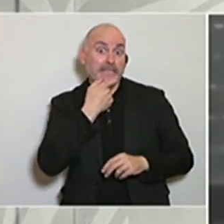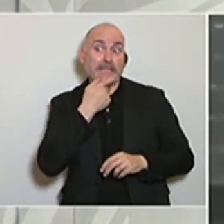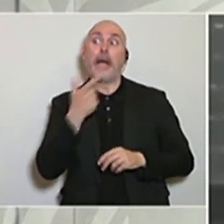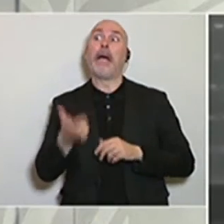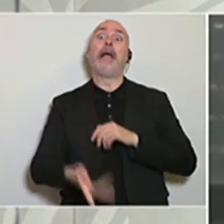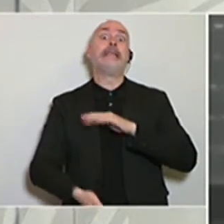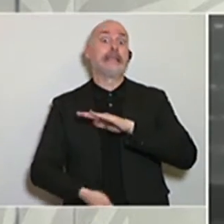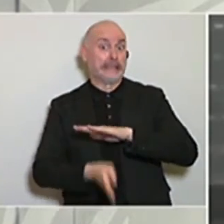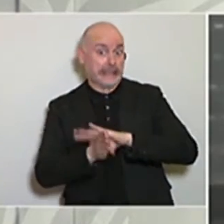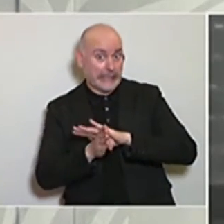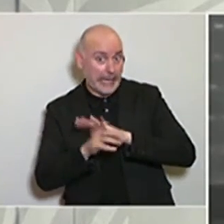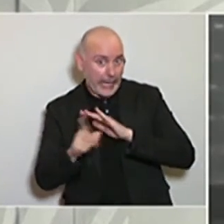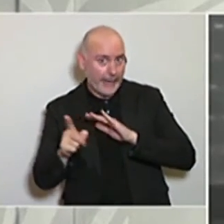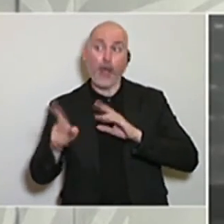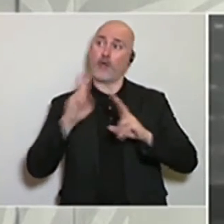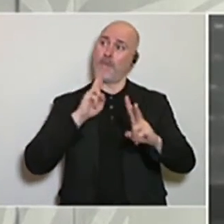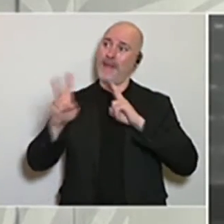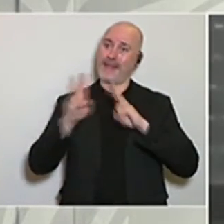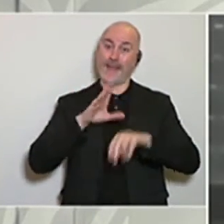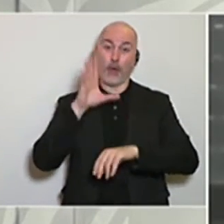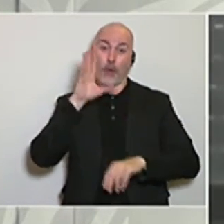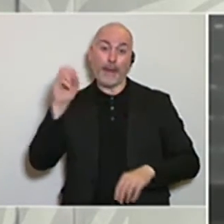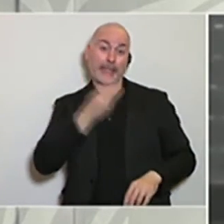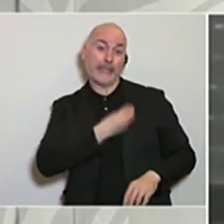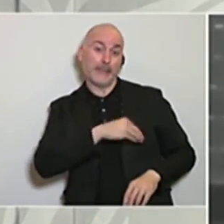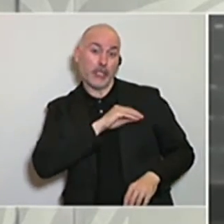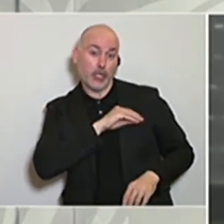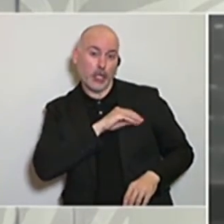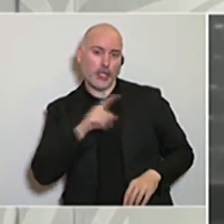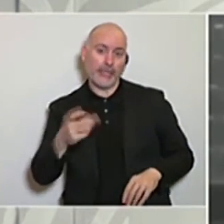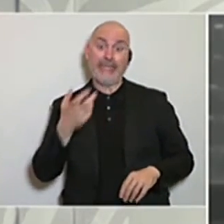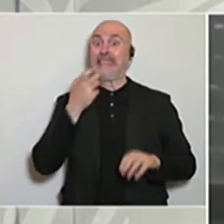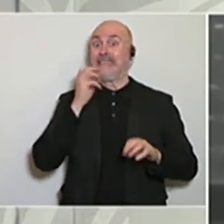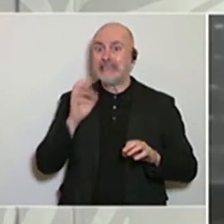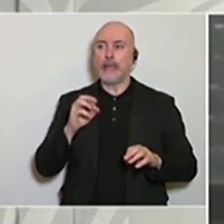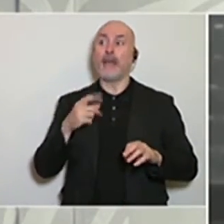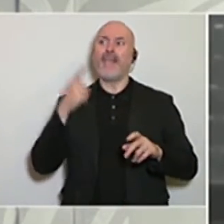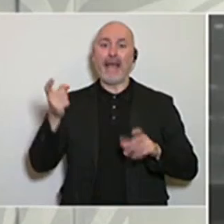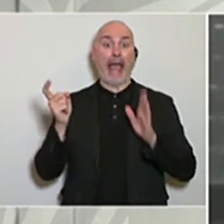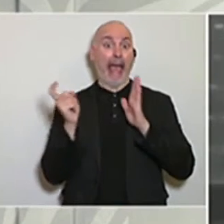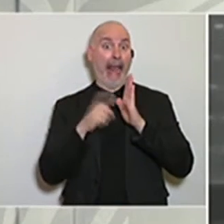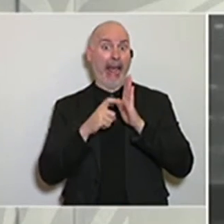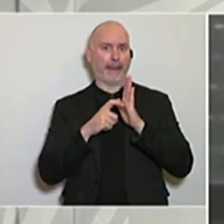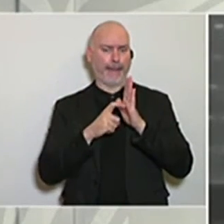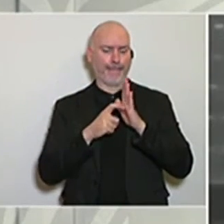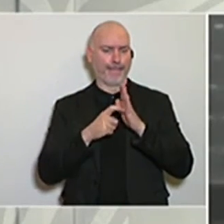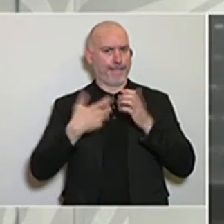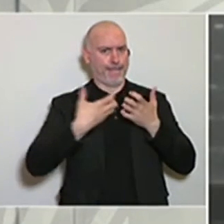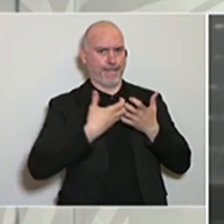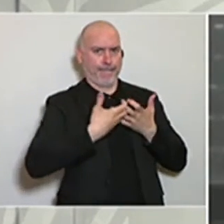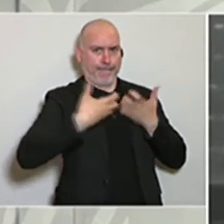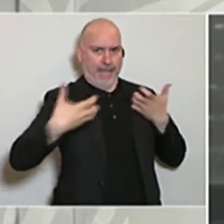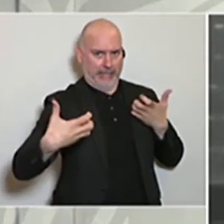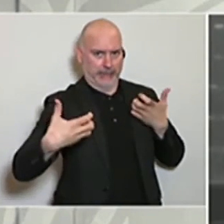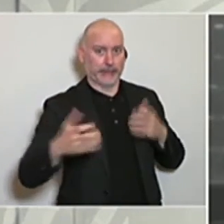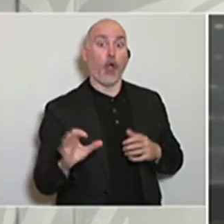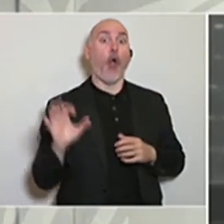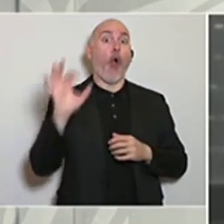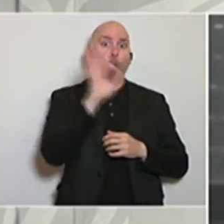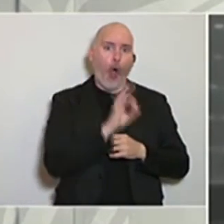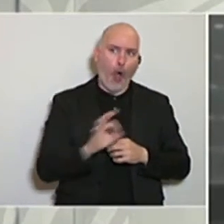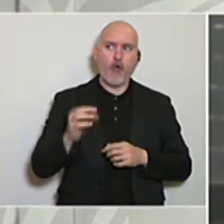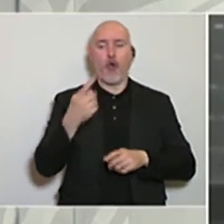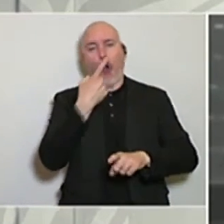continuen mantenint amb el govern espanyol sobre si se'ls ha traslladat la voluntat d'allargar aquest estat d'alarma o bé de mirar